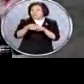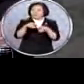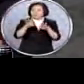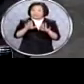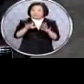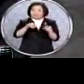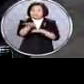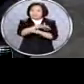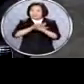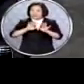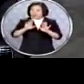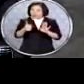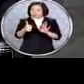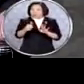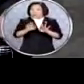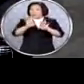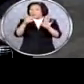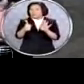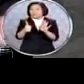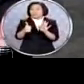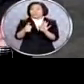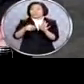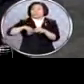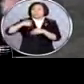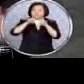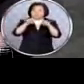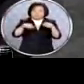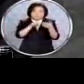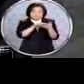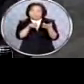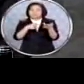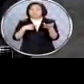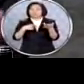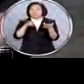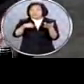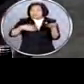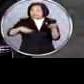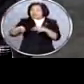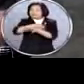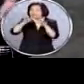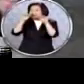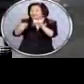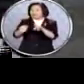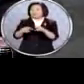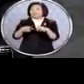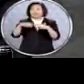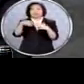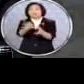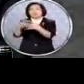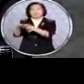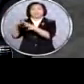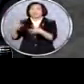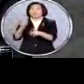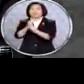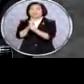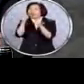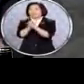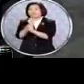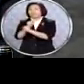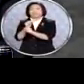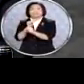景气有多好。当时大家都晓得经济正在衰退，好多人失业，店铺都已经关了门。我就